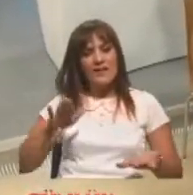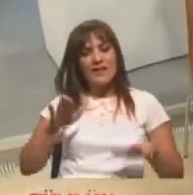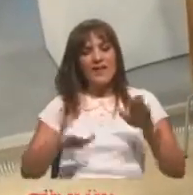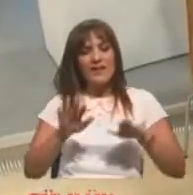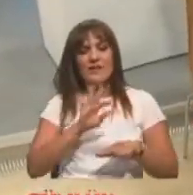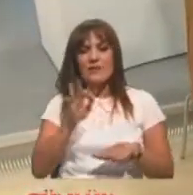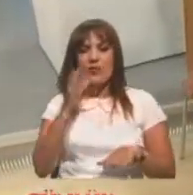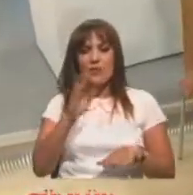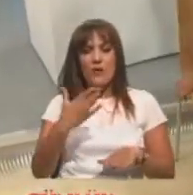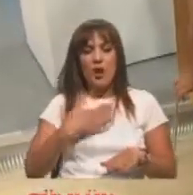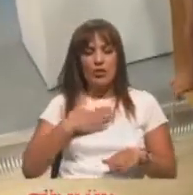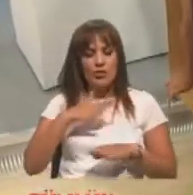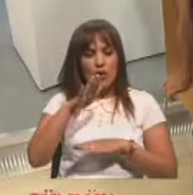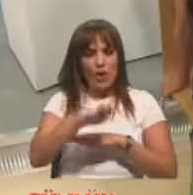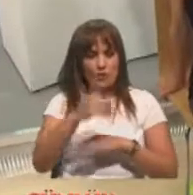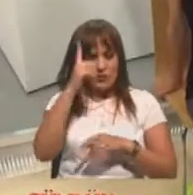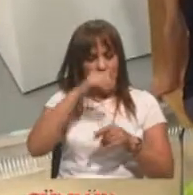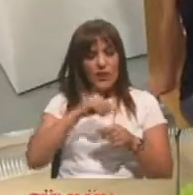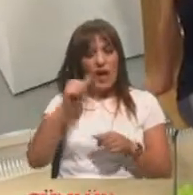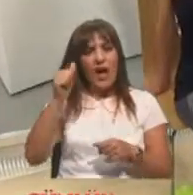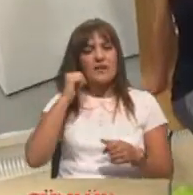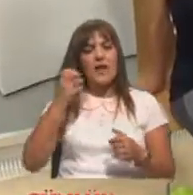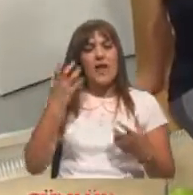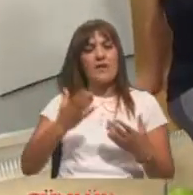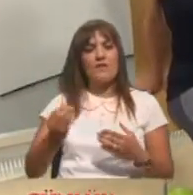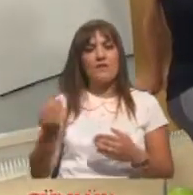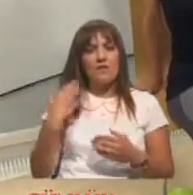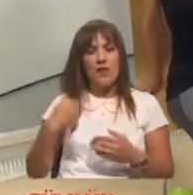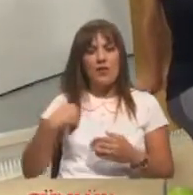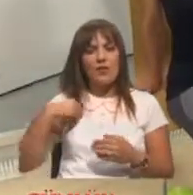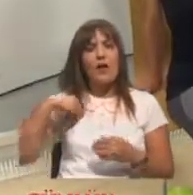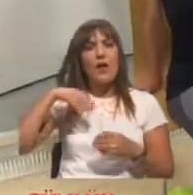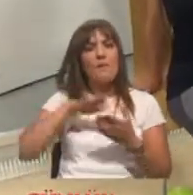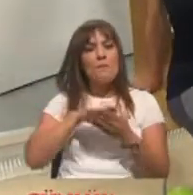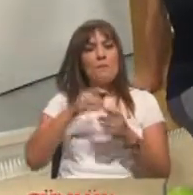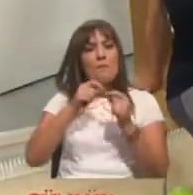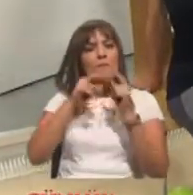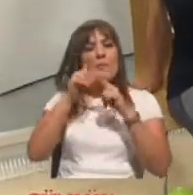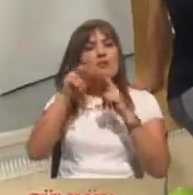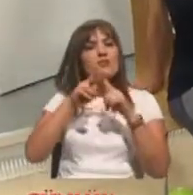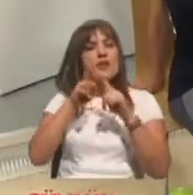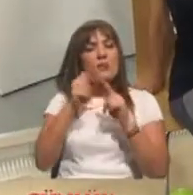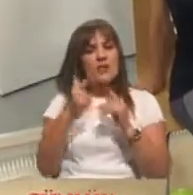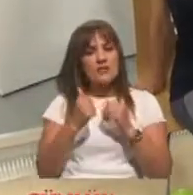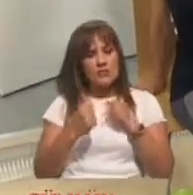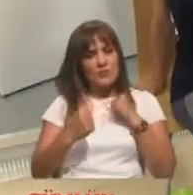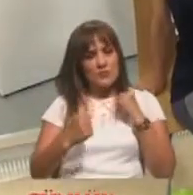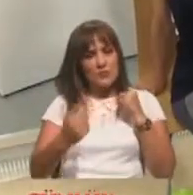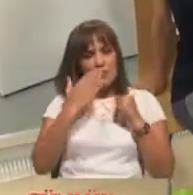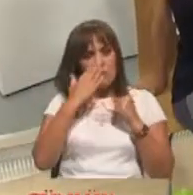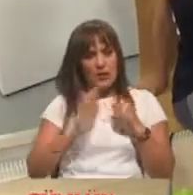dengesiz olabilirim öne oturduğum zaman. Arkaya ağırlık verdim. Ve burası uzasın diye bekliyorum birazcık.